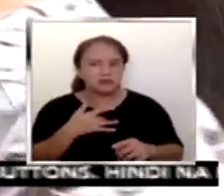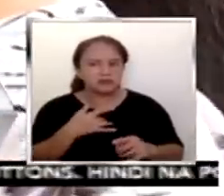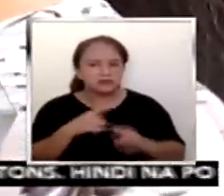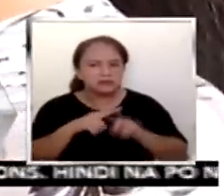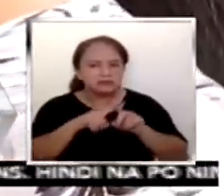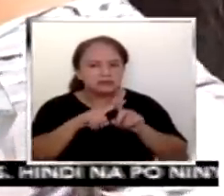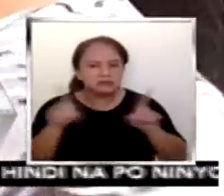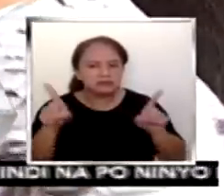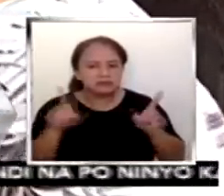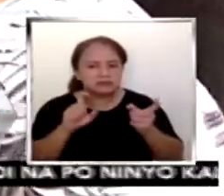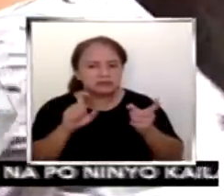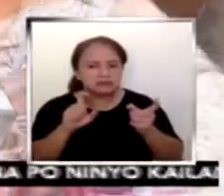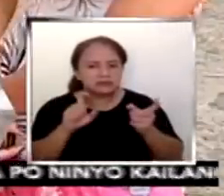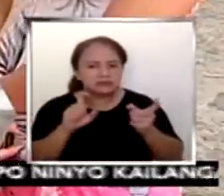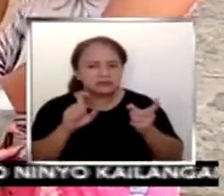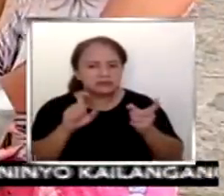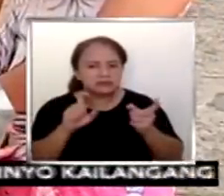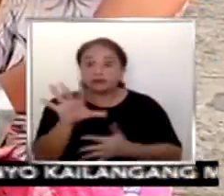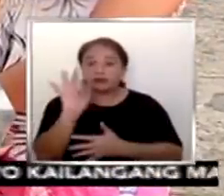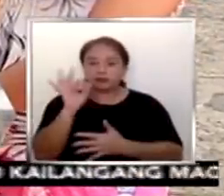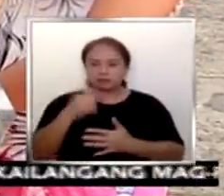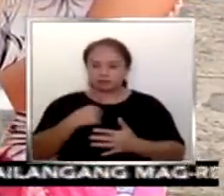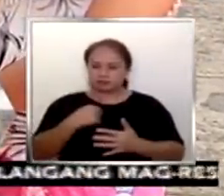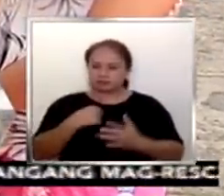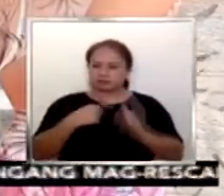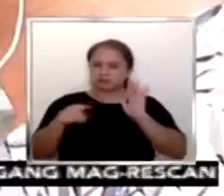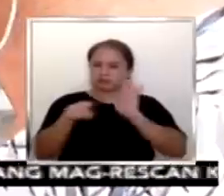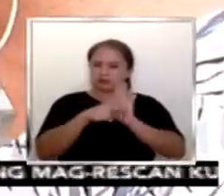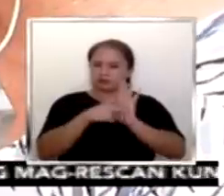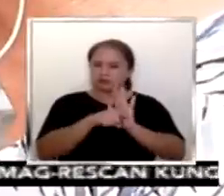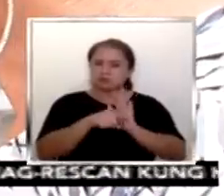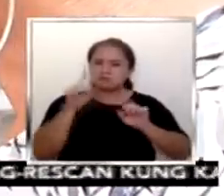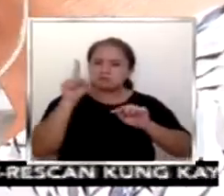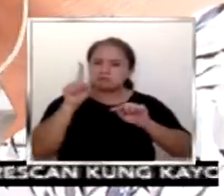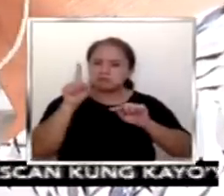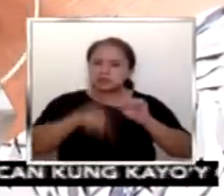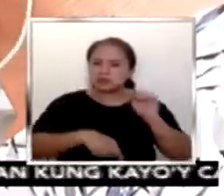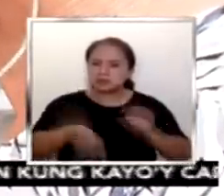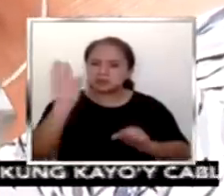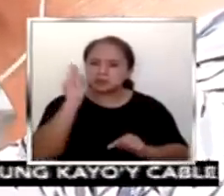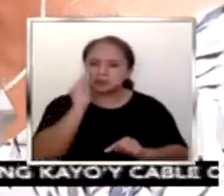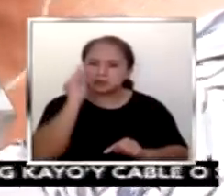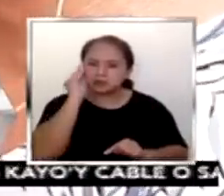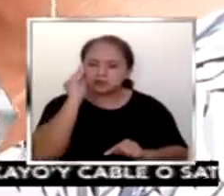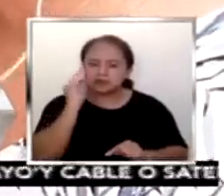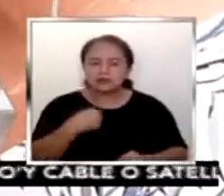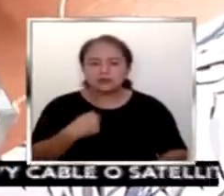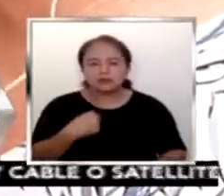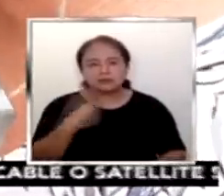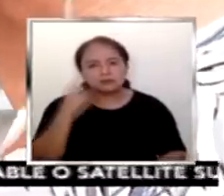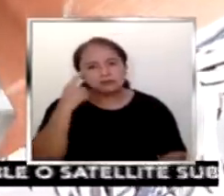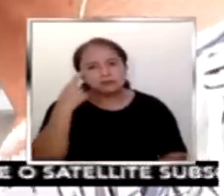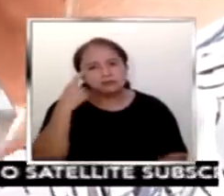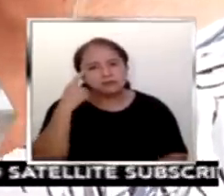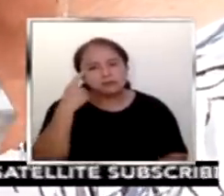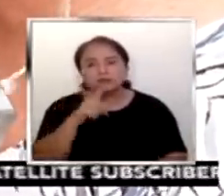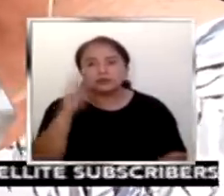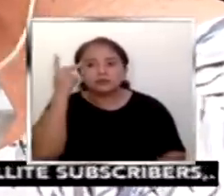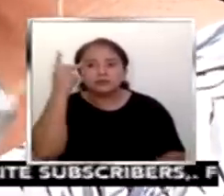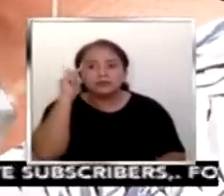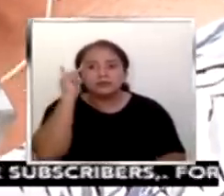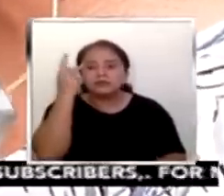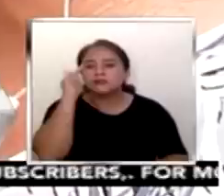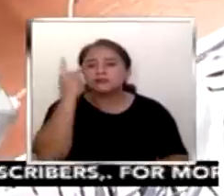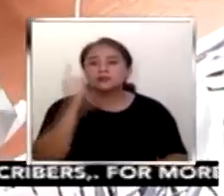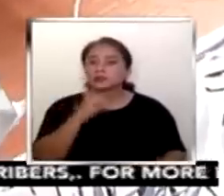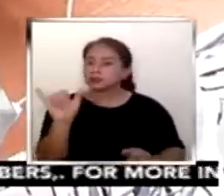na nang malamang negatibo naman siya, pero hindi makaalis. Parang natutulala na nga rin ako eh. Totoo po yun. Kasi ako ramdam ko rin mismo